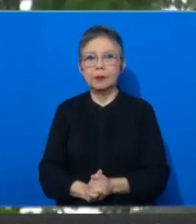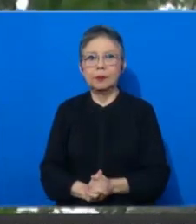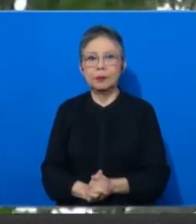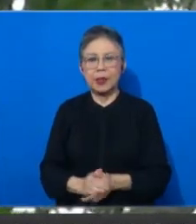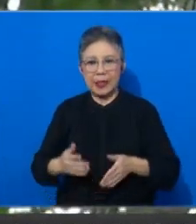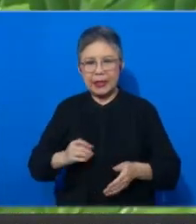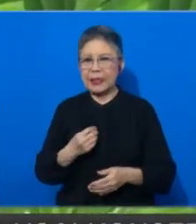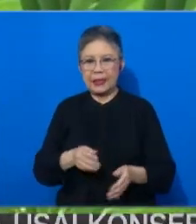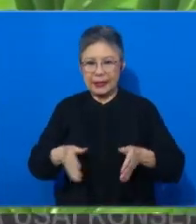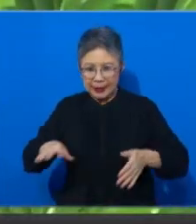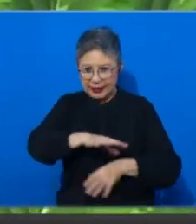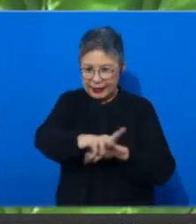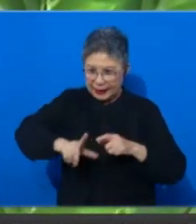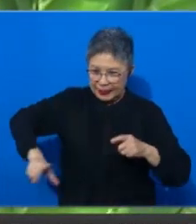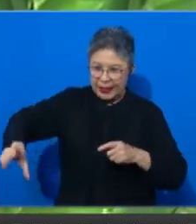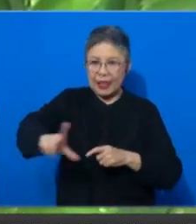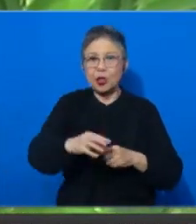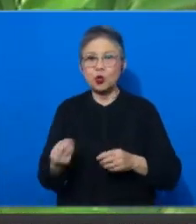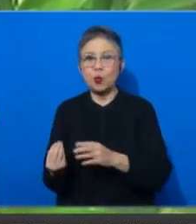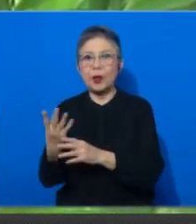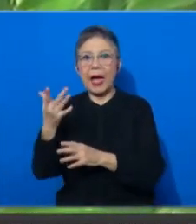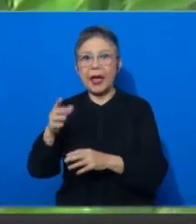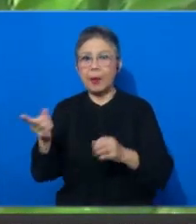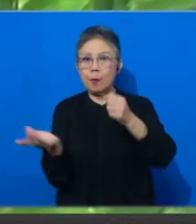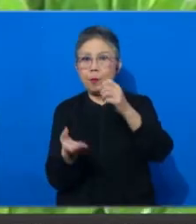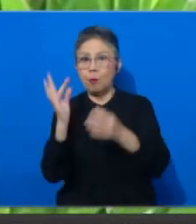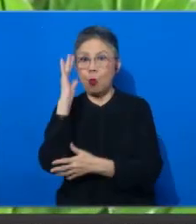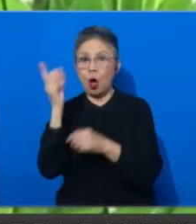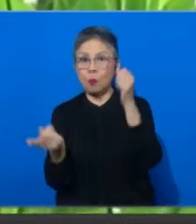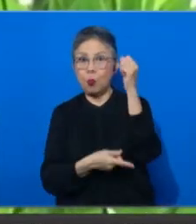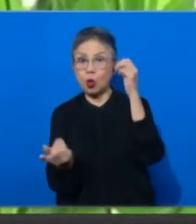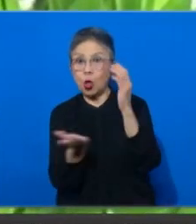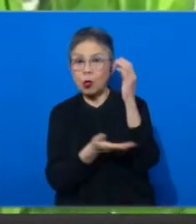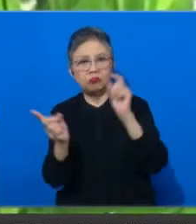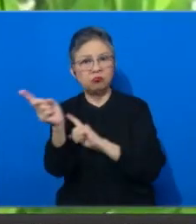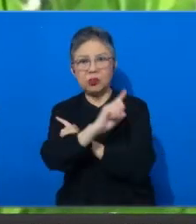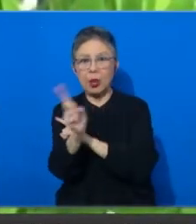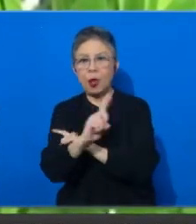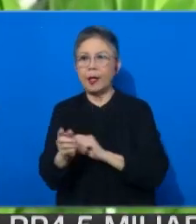sepanjang sumber mata air. Tim Liputan, CNN Indonesia, Lumajang, Jawa Timur.